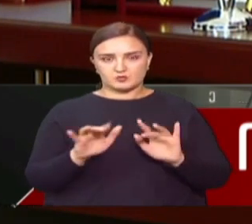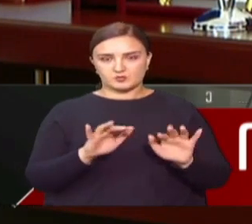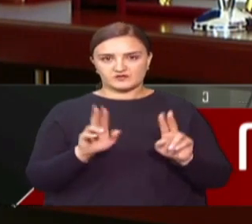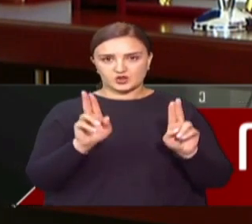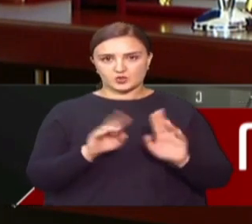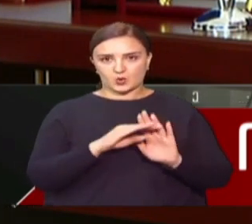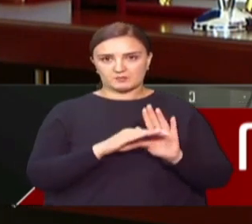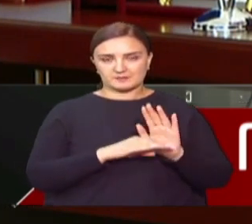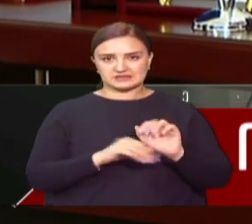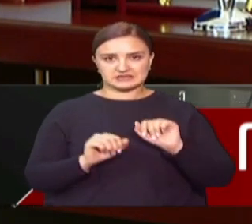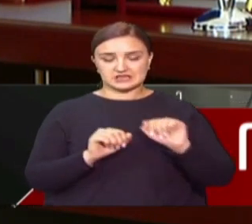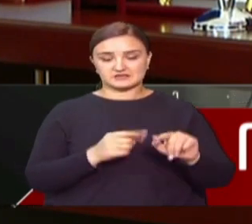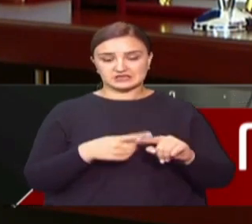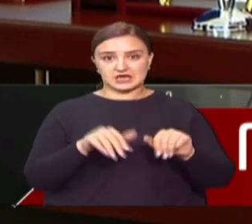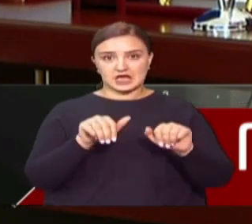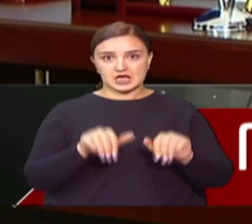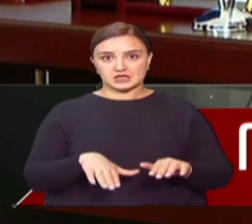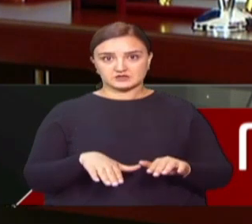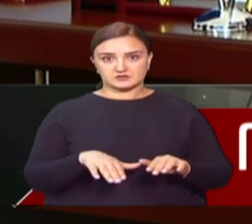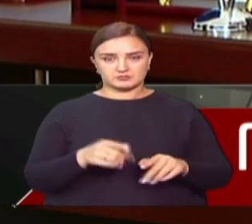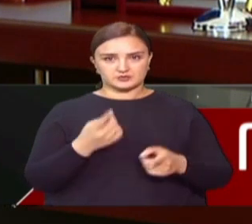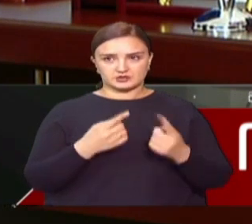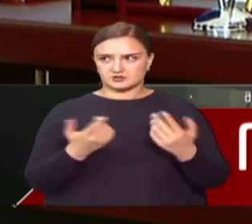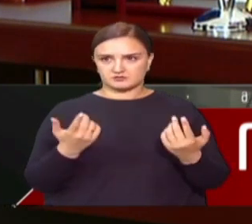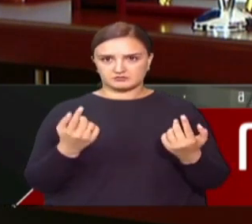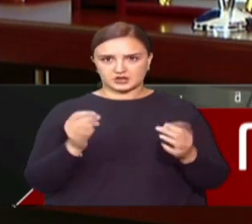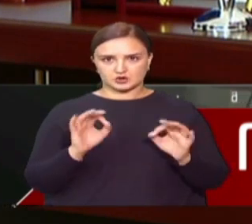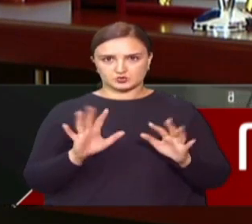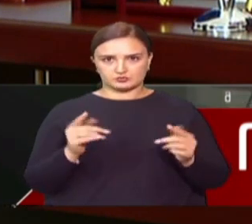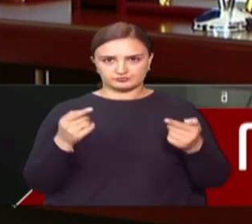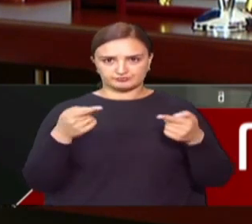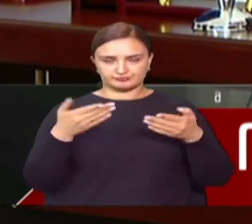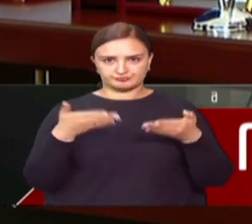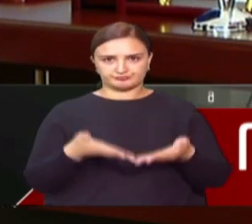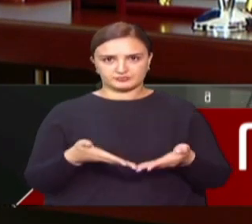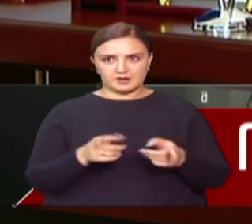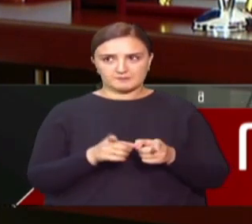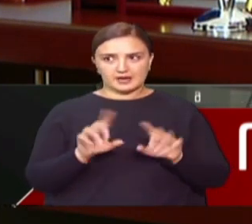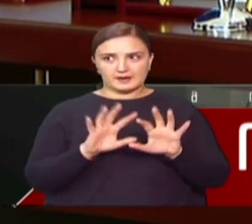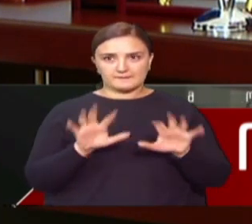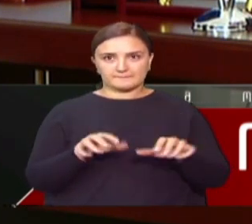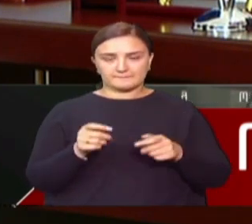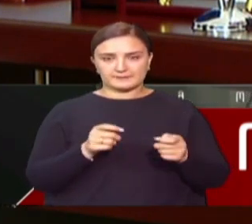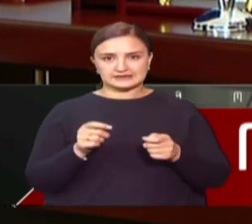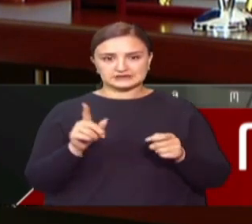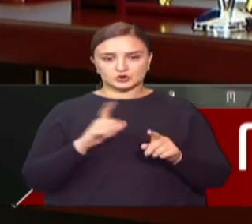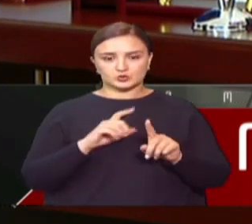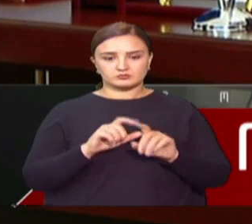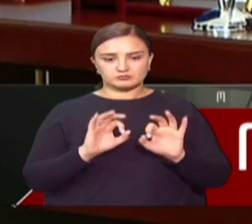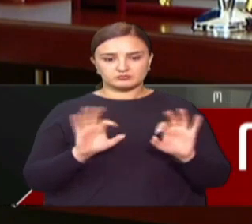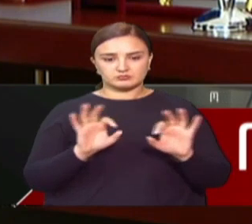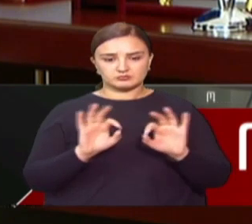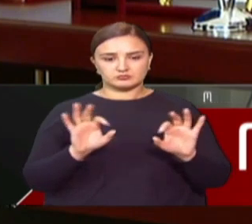ეს გააკეთა, ეს გადაწყვეტილება, აღმოჩნდნენ ჩიხში. გამოდის, რომ მთელი ოპოზიცია, პრეზიდენტიც მათ შორის, რასაც ქადაგებდნენ და